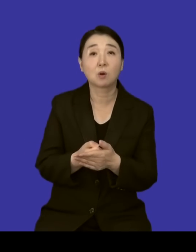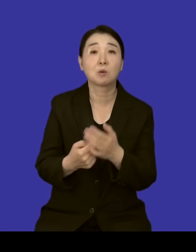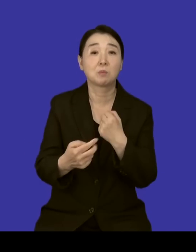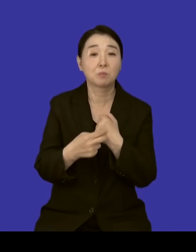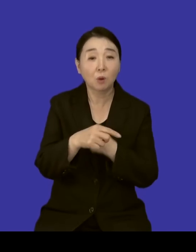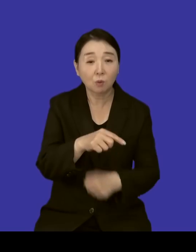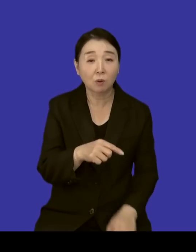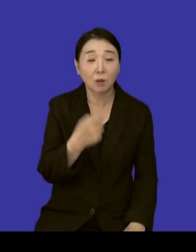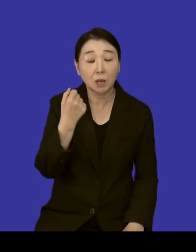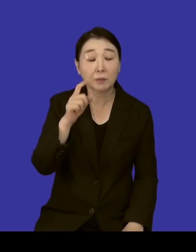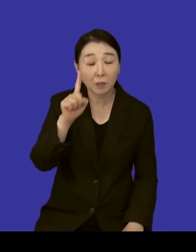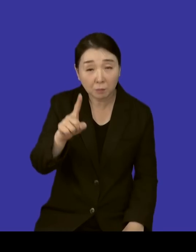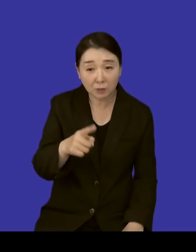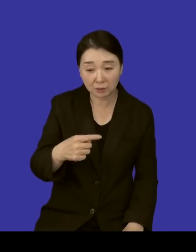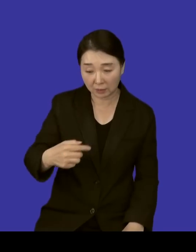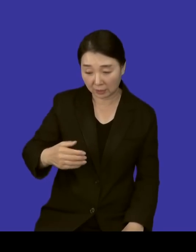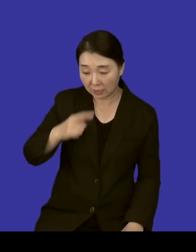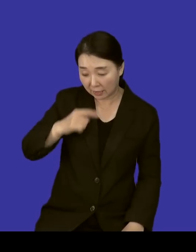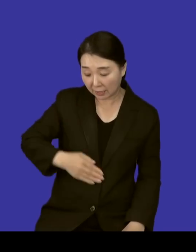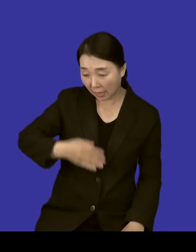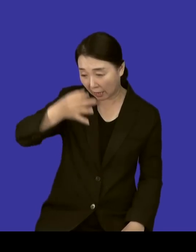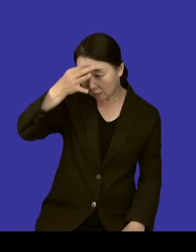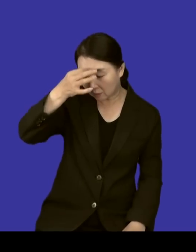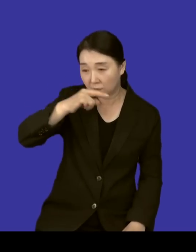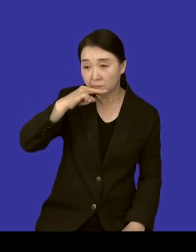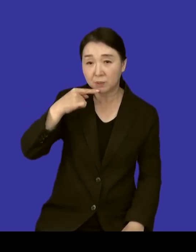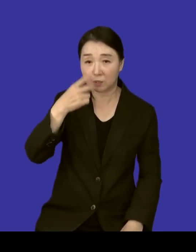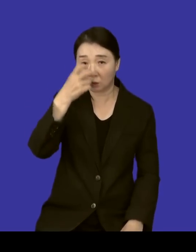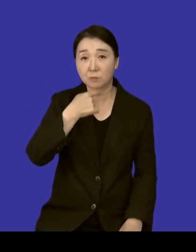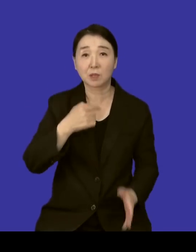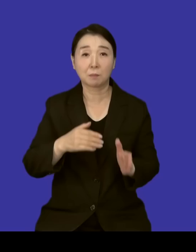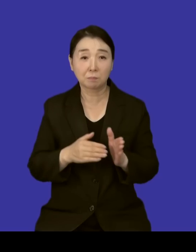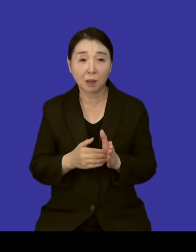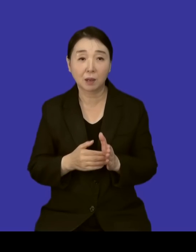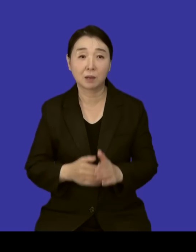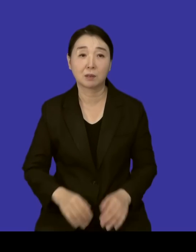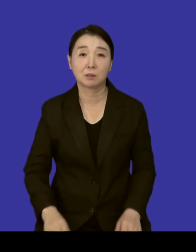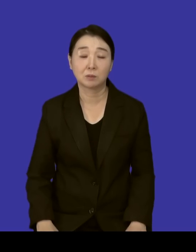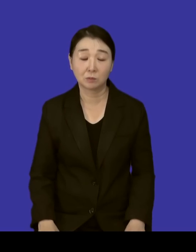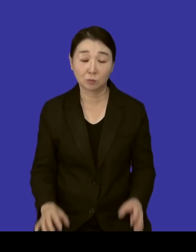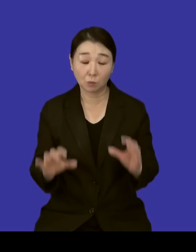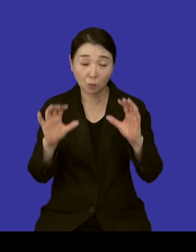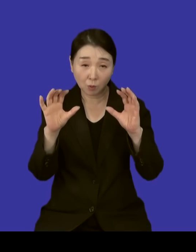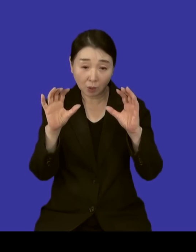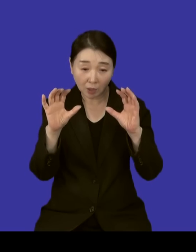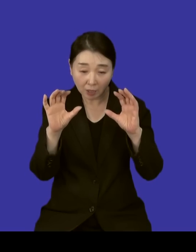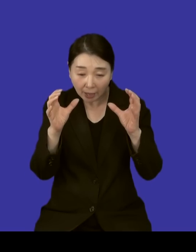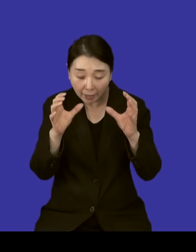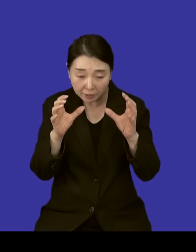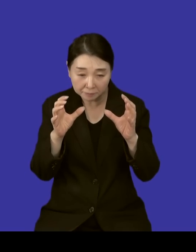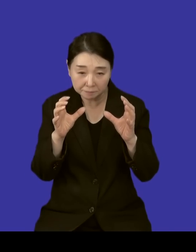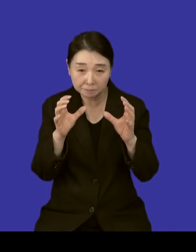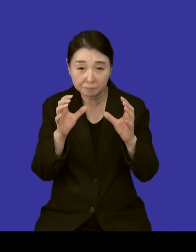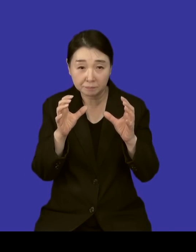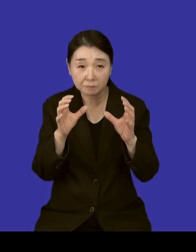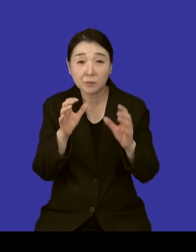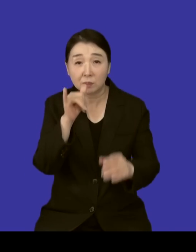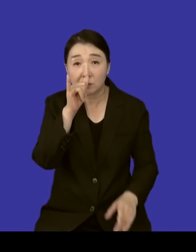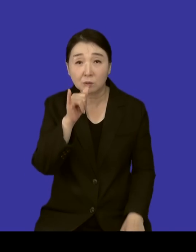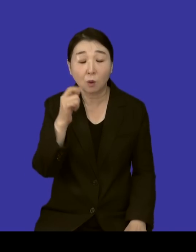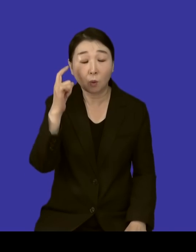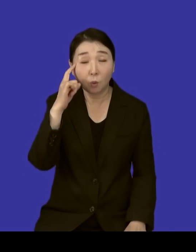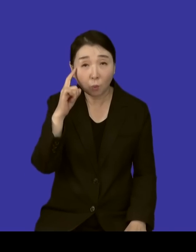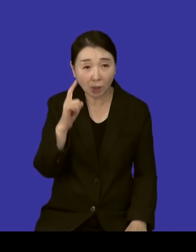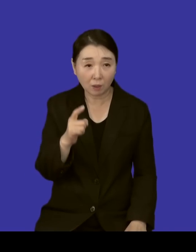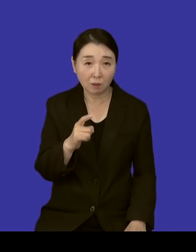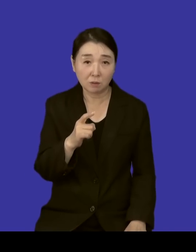간기능 검사 했어요. 피검사. 예, 예. 그리고 우리는 신생아를 다루니까 그렇죠, 그 그렇죠. 시약이 신선하지 않으면 그렇죠. 큰일